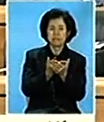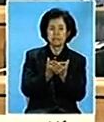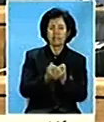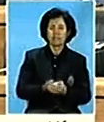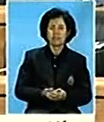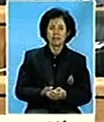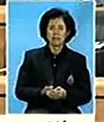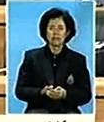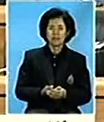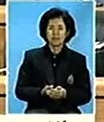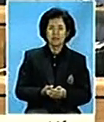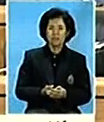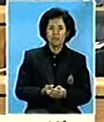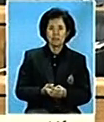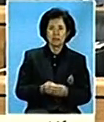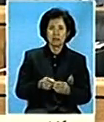ได้โดยเฉพาะ